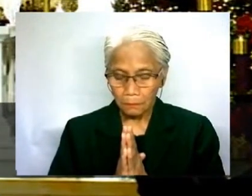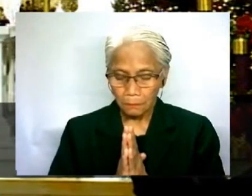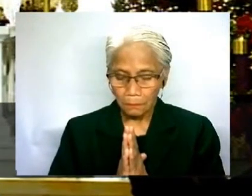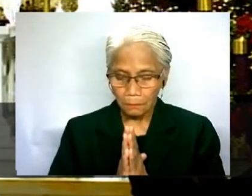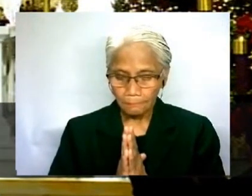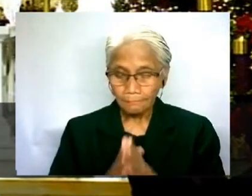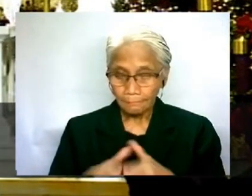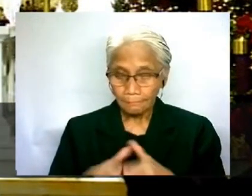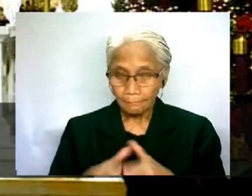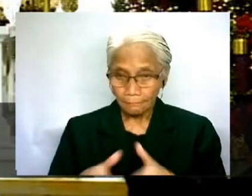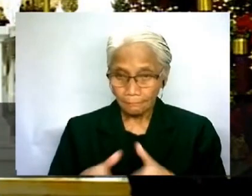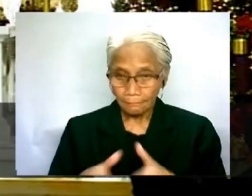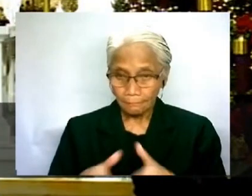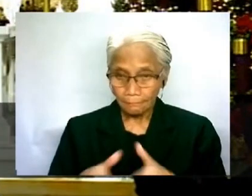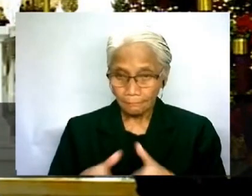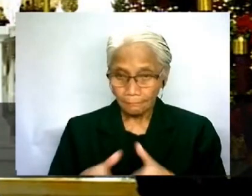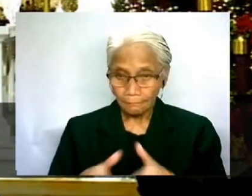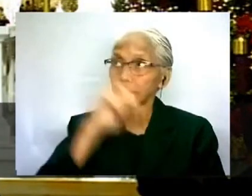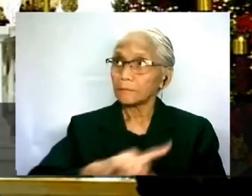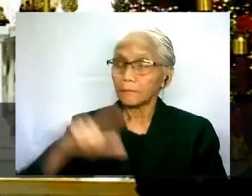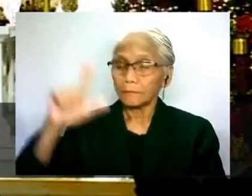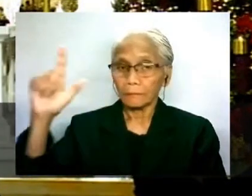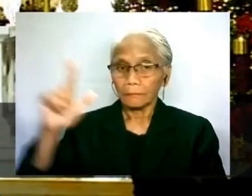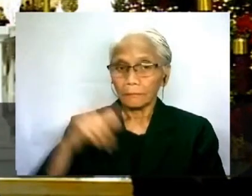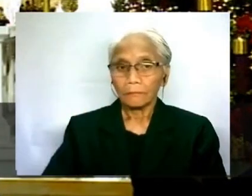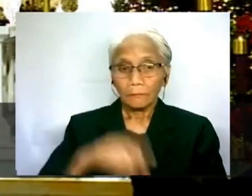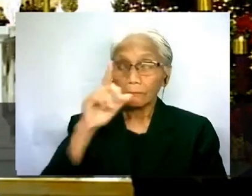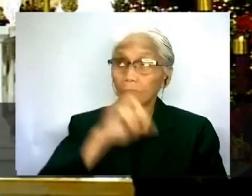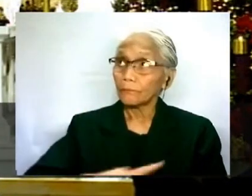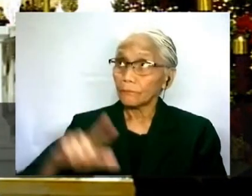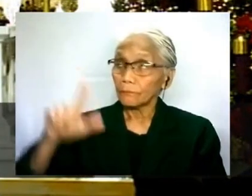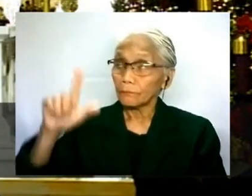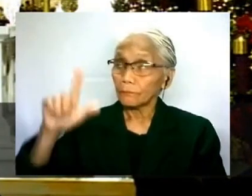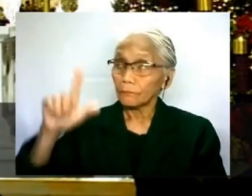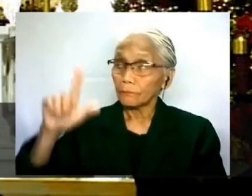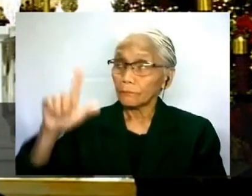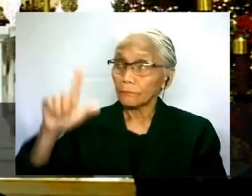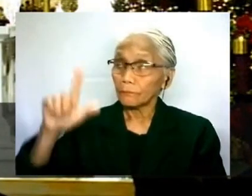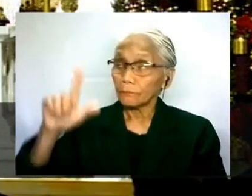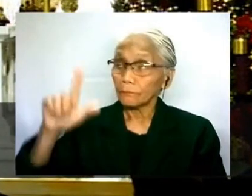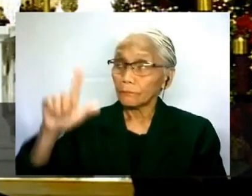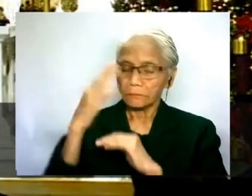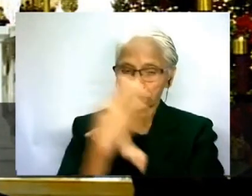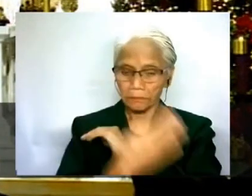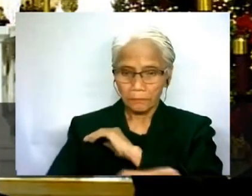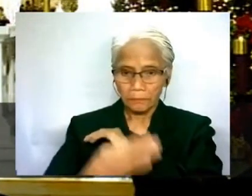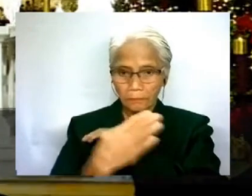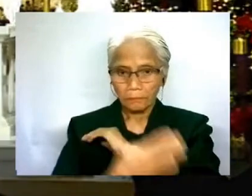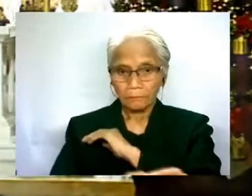Manalangin tayo sa Panginoon. Panginoon, kupkupin mo ang iyong bayan.